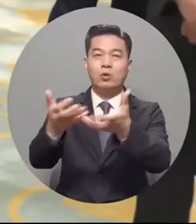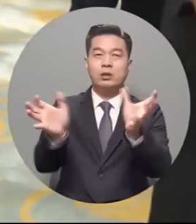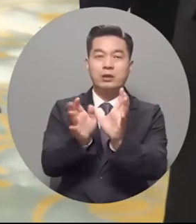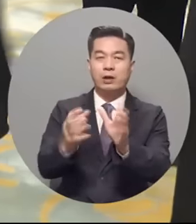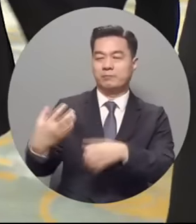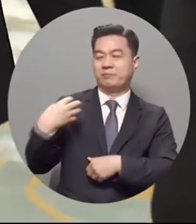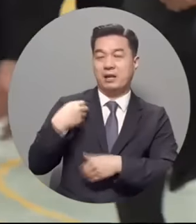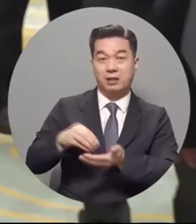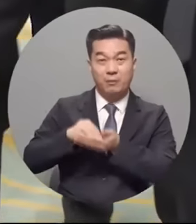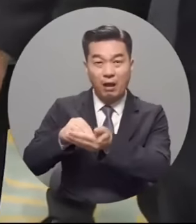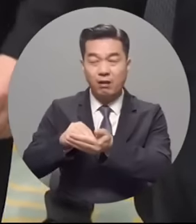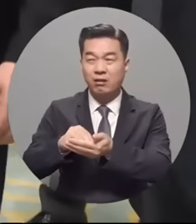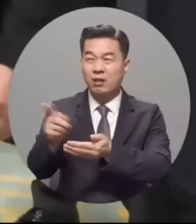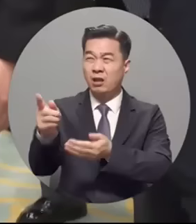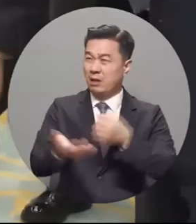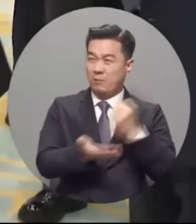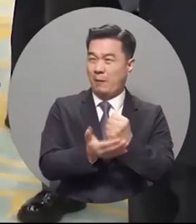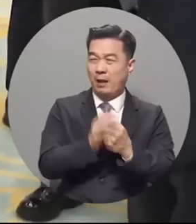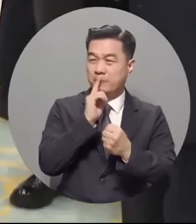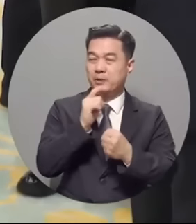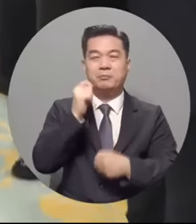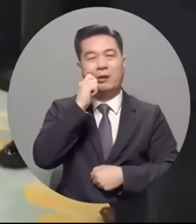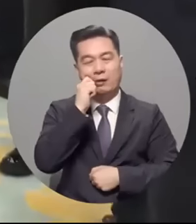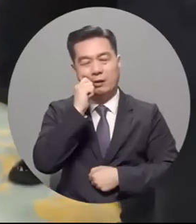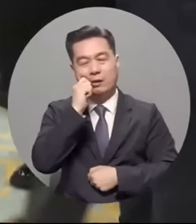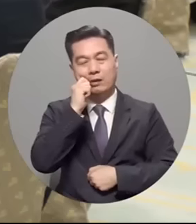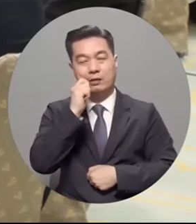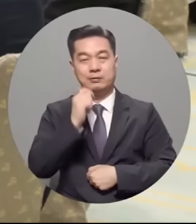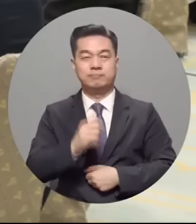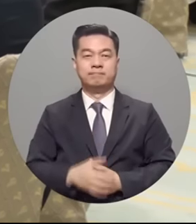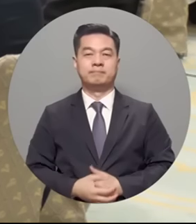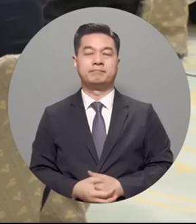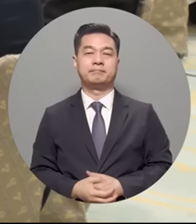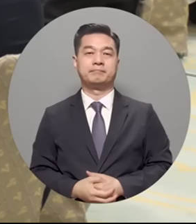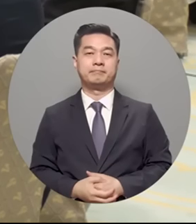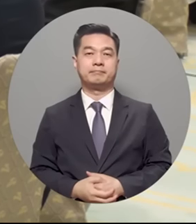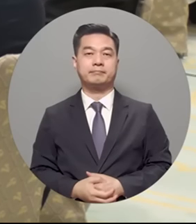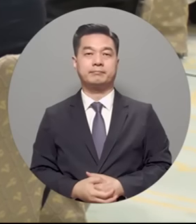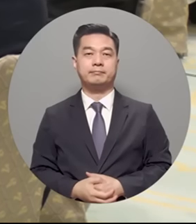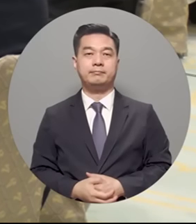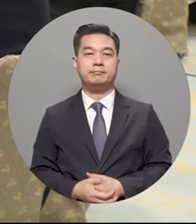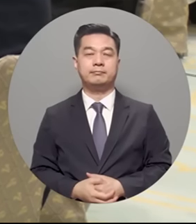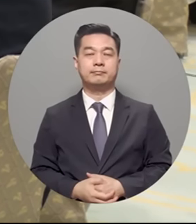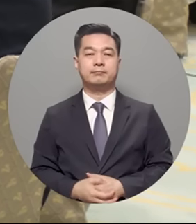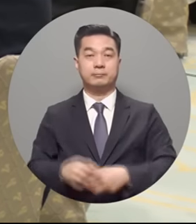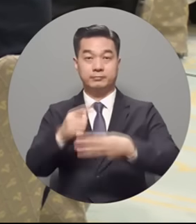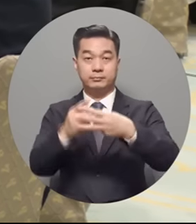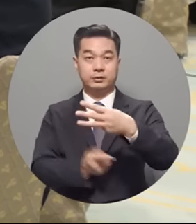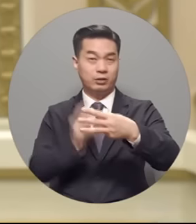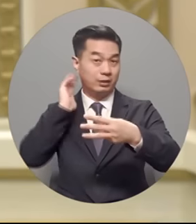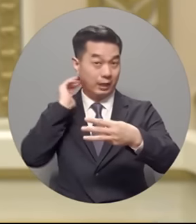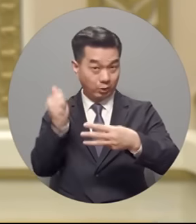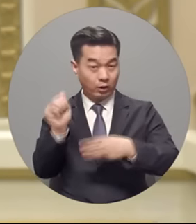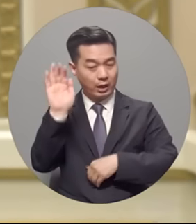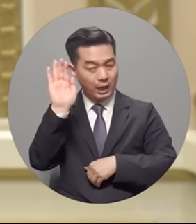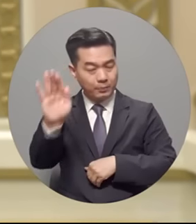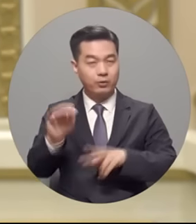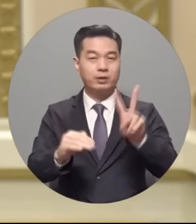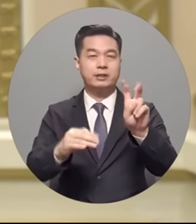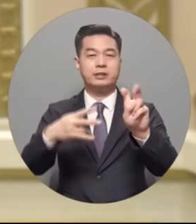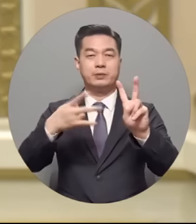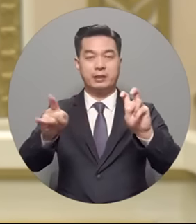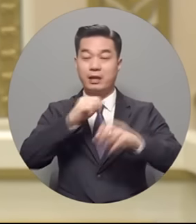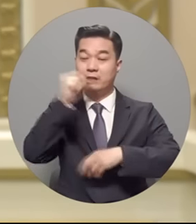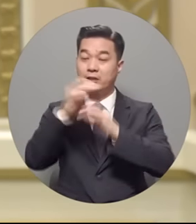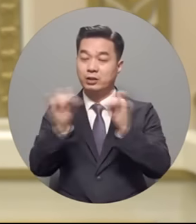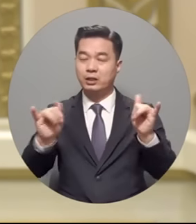무슨 쓴소리를 하겠냐는 자주 섞인 반응을 보이기도 했습니다. 윤 대통령은 조만간 22대 당선인들과의